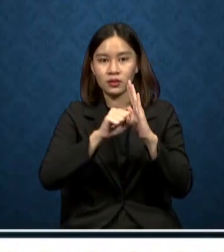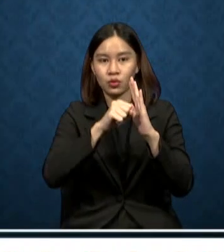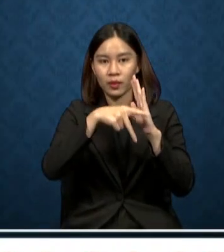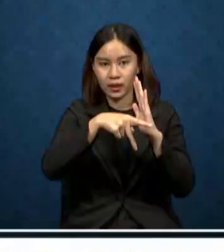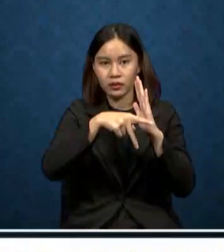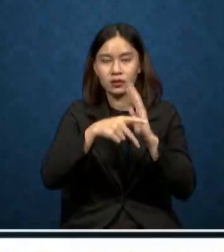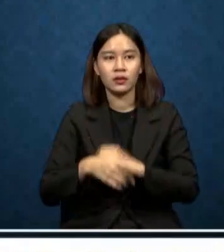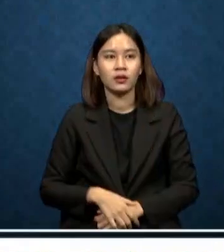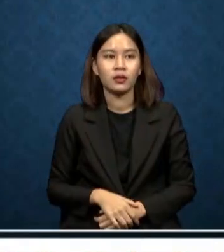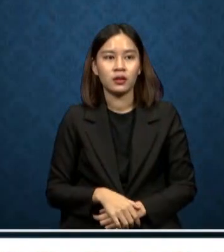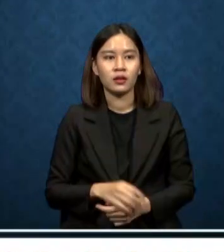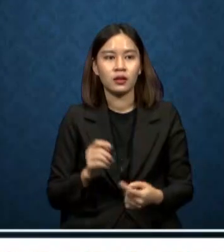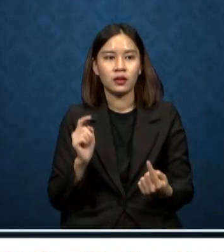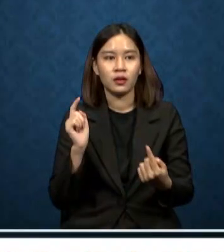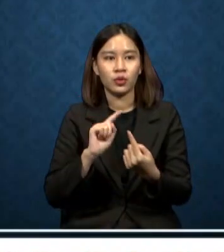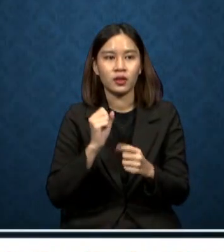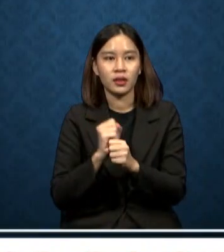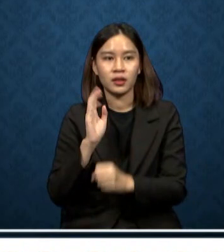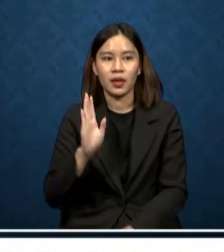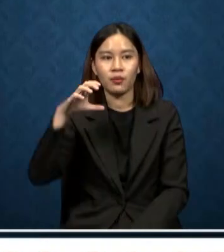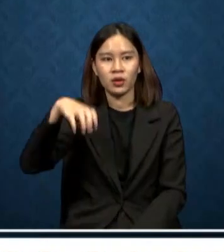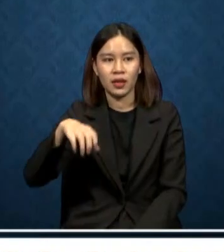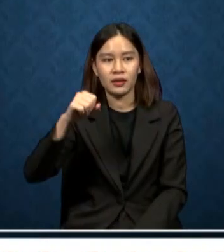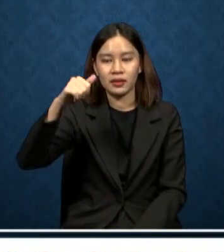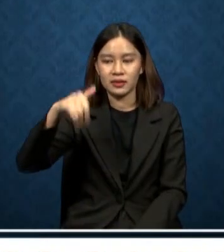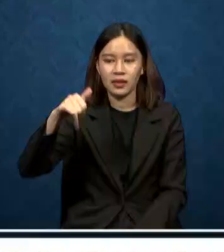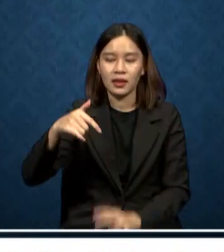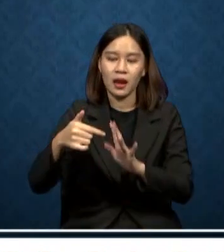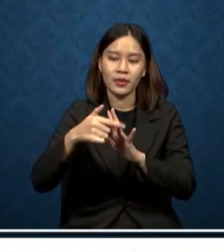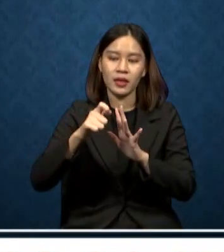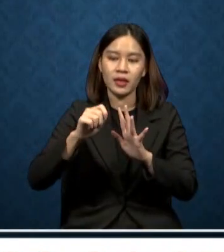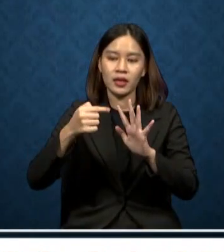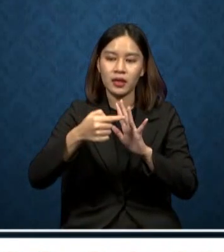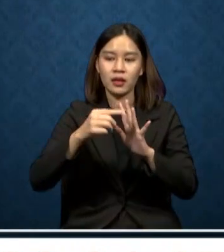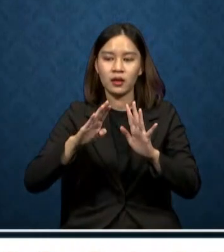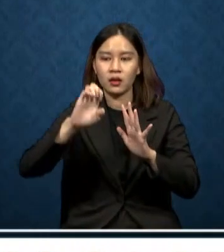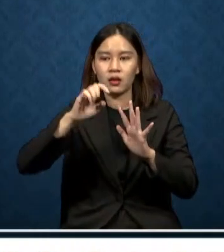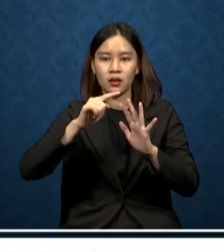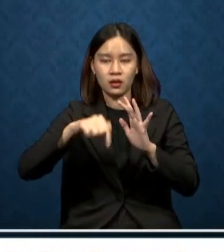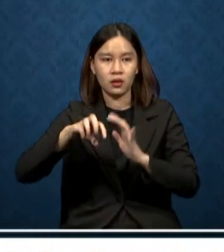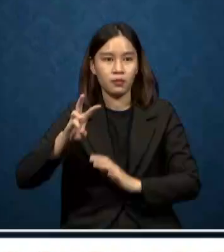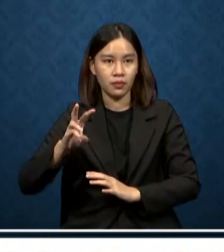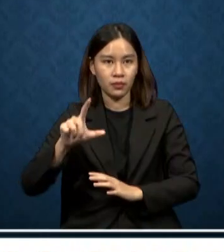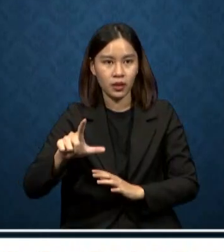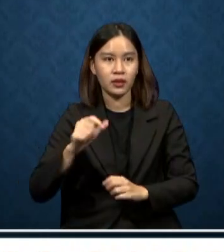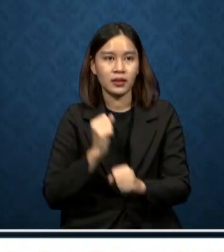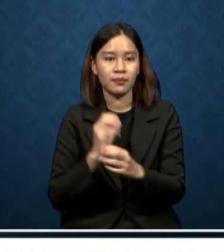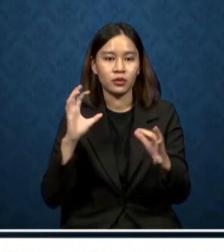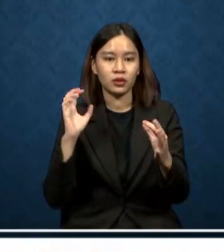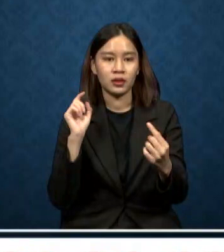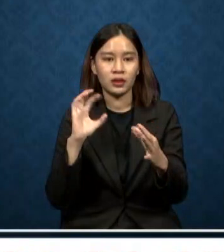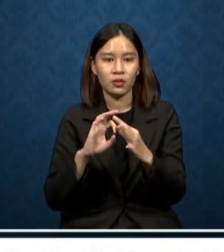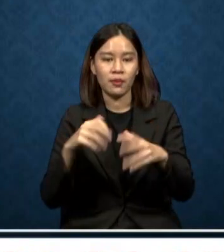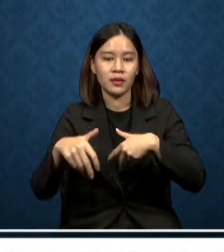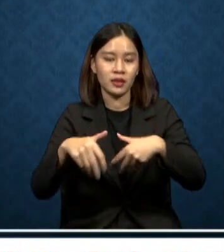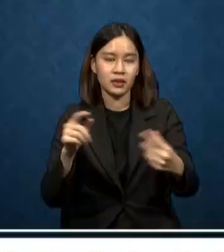ีไปที่บริษัทสยาม Able Innovationเป็นบริัทที่เป็นวธากิเพรสังคมนะครับ